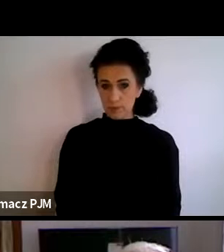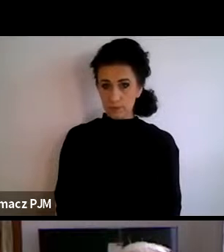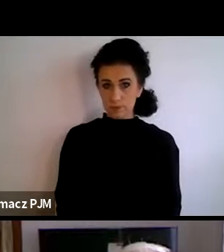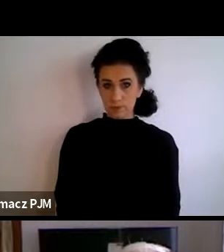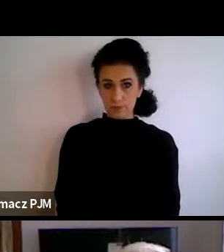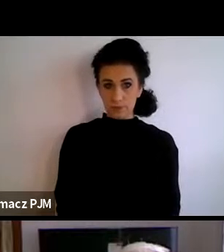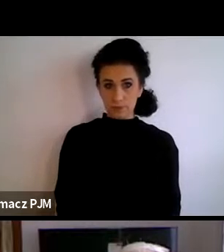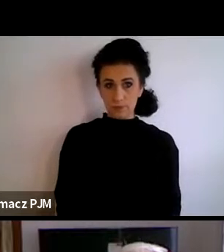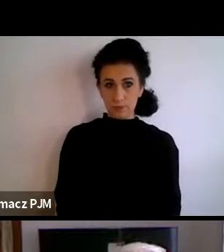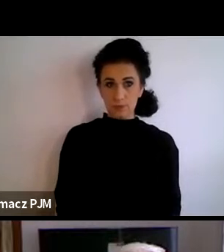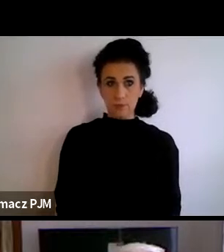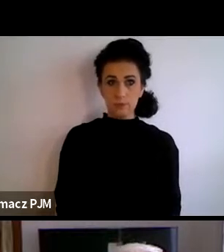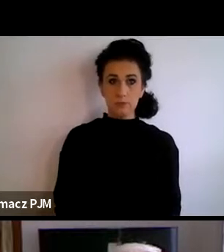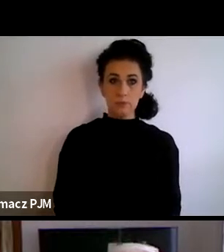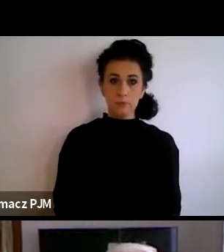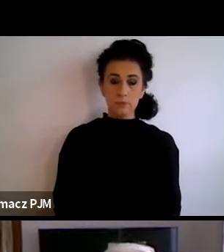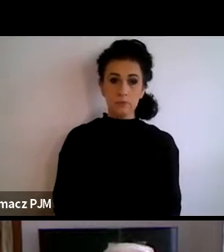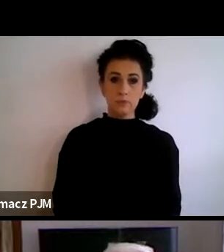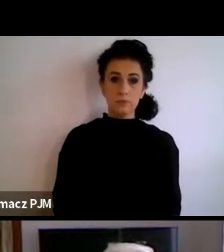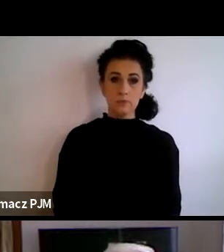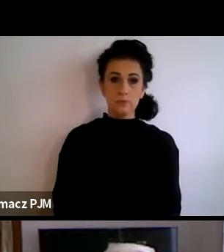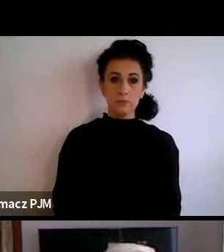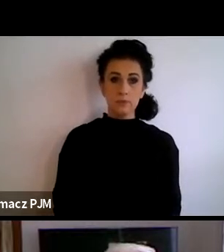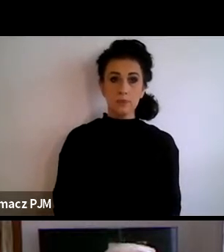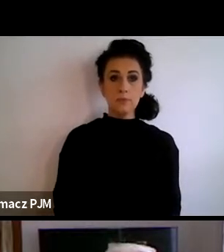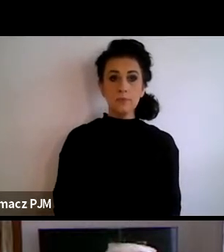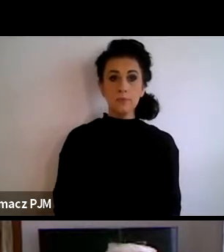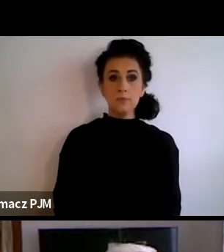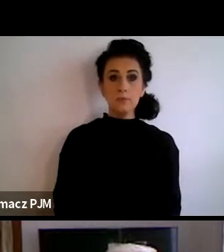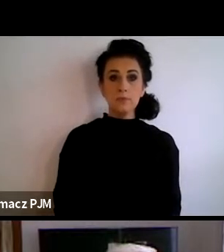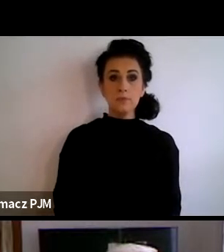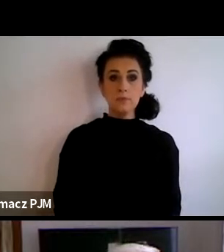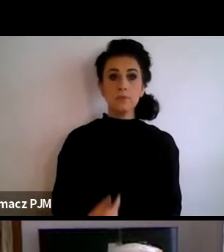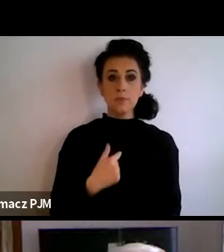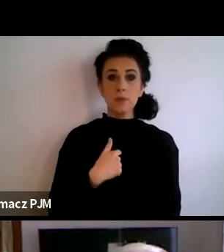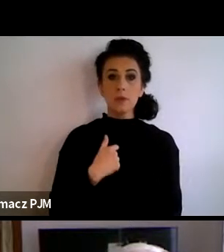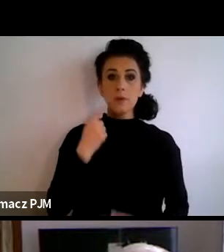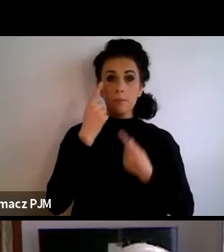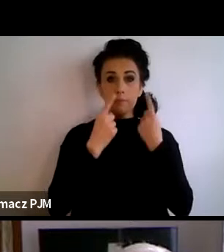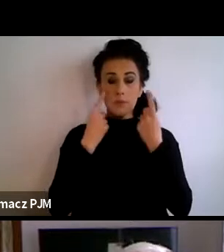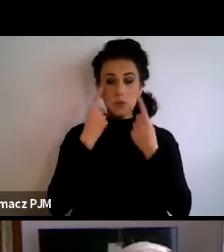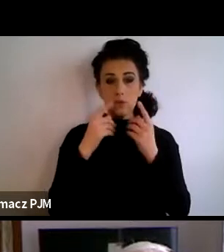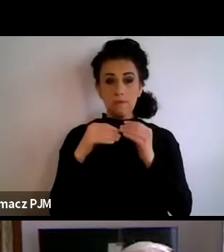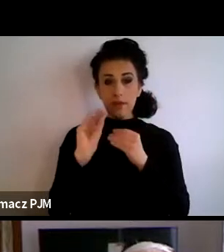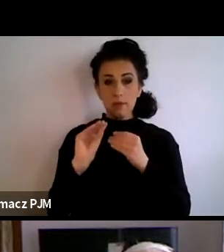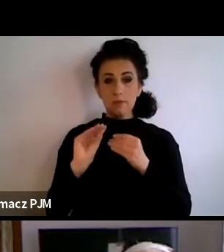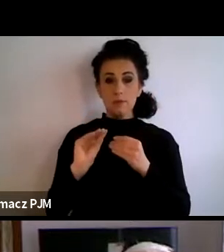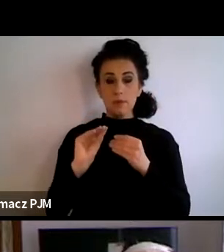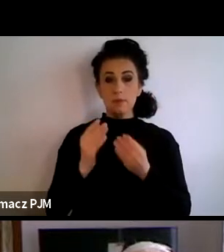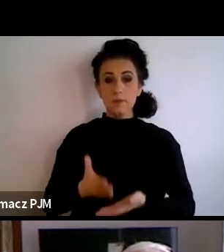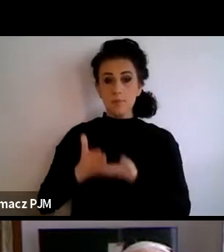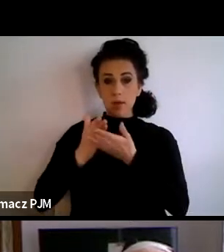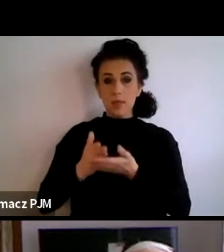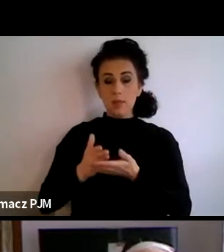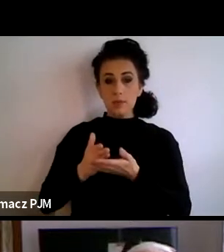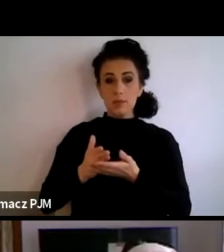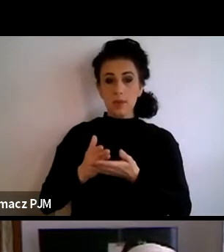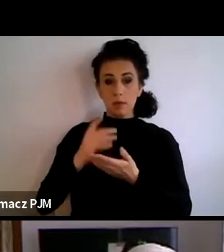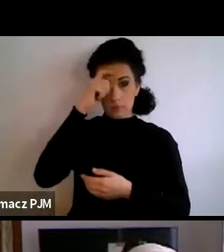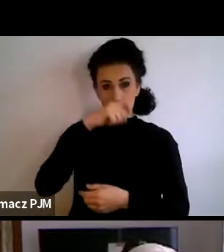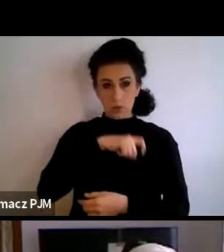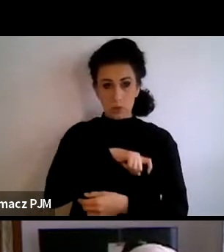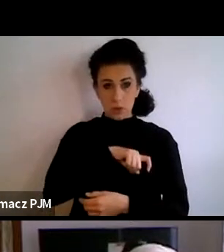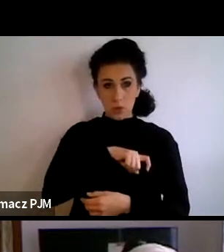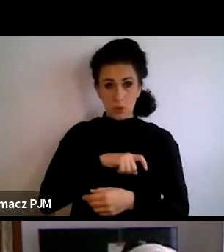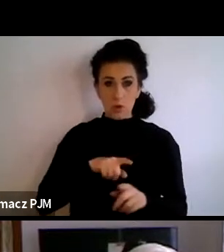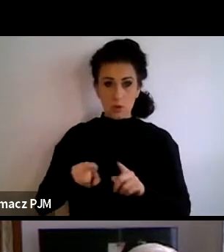Ja podejrzewam, że większość form wsparcia w ramach wsparcia psychologicznego jest po prostu finansowane z dotacji, prawda? Czy mam